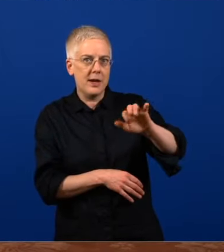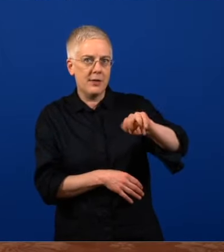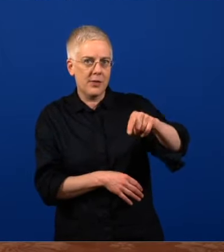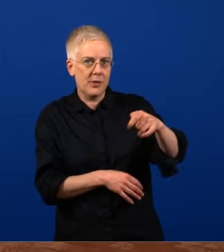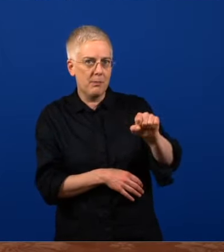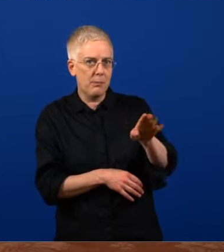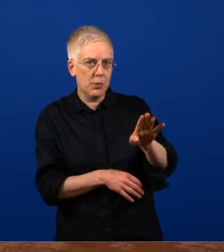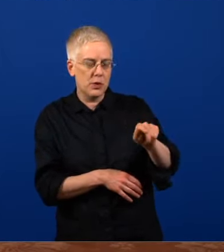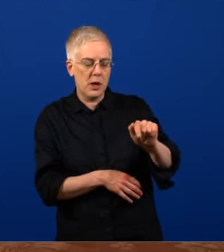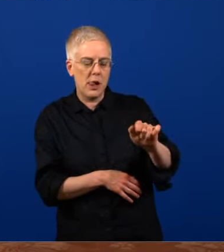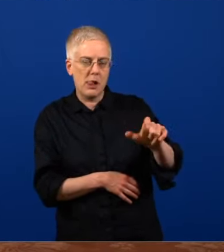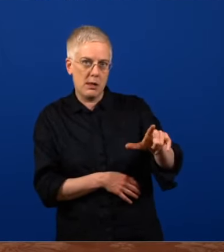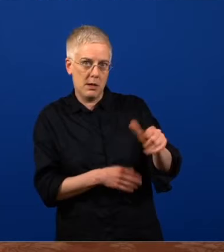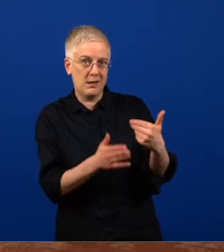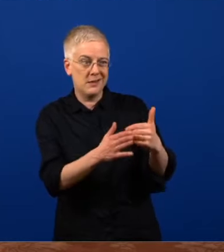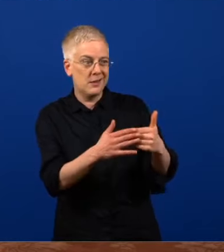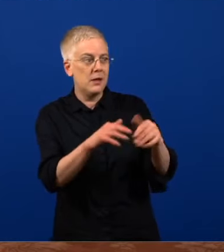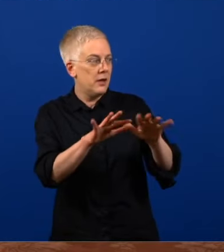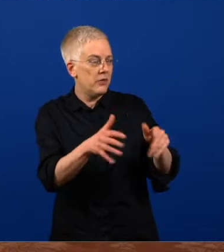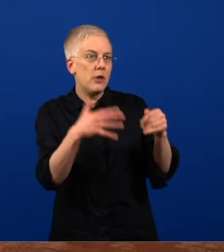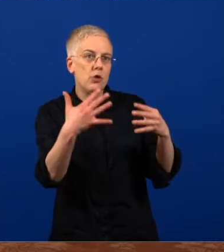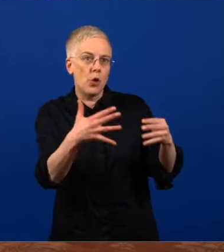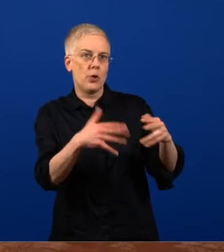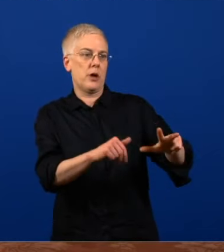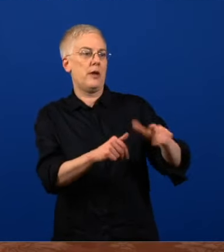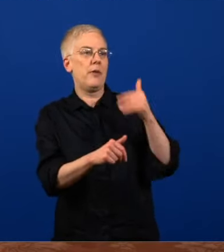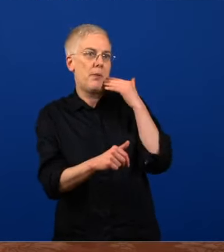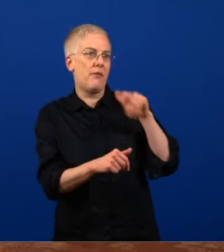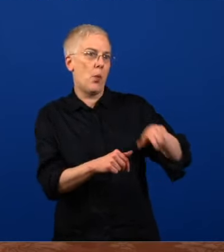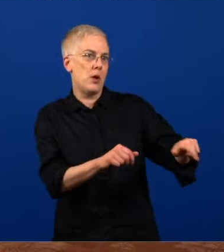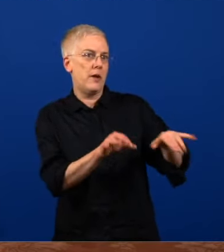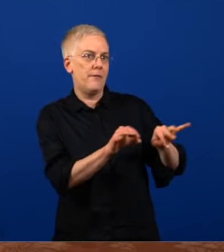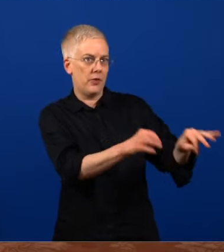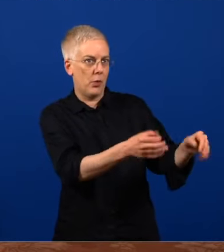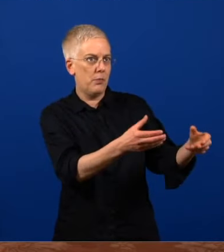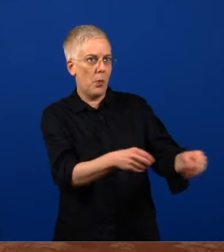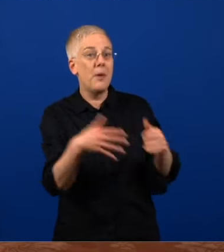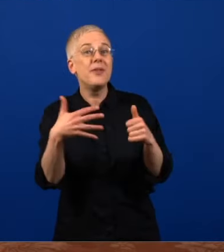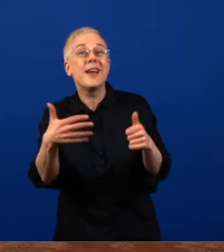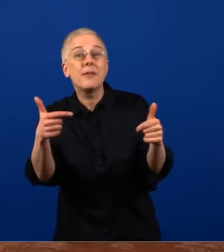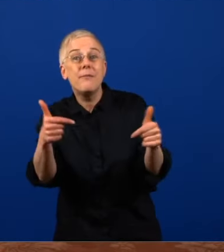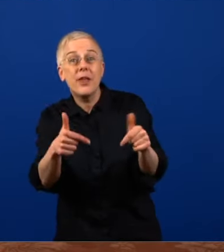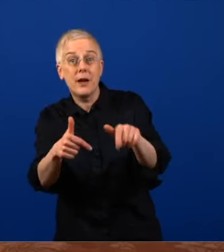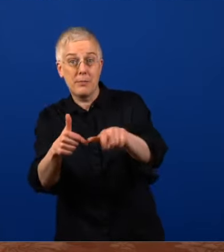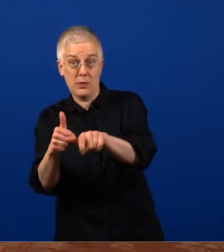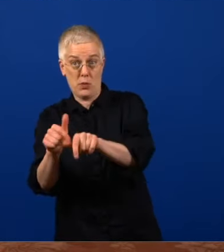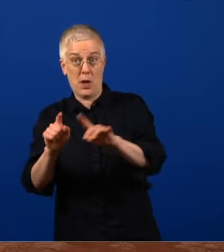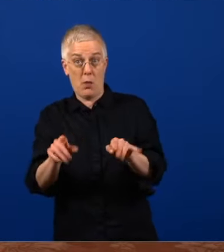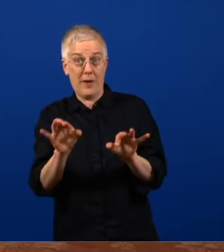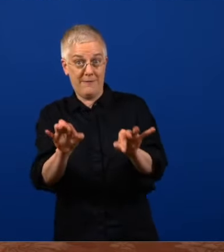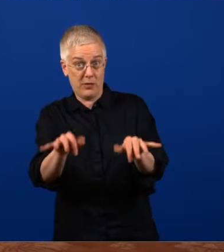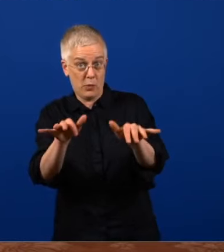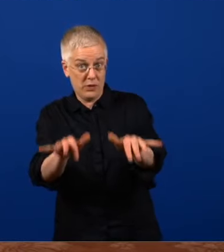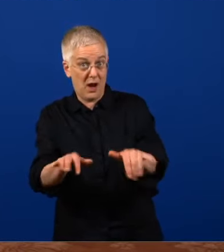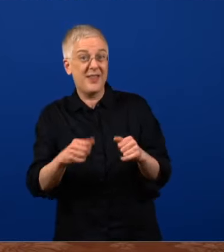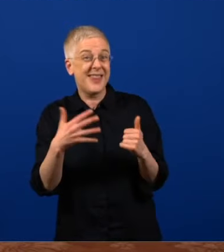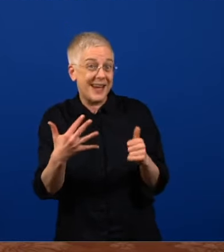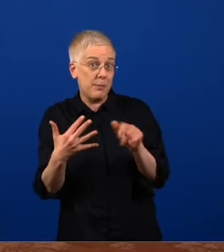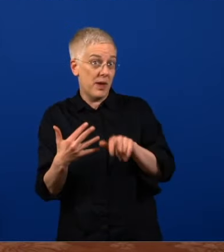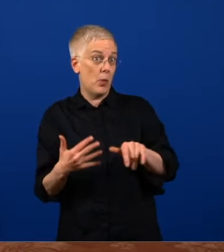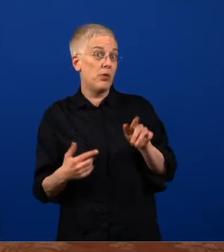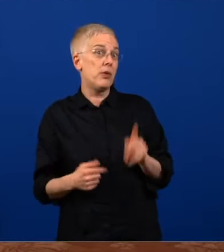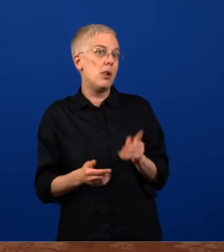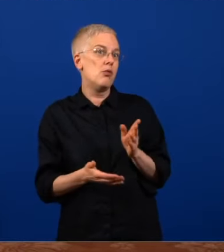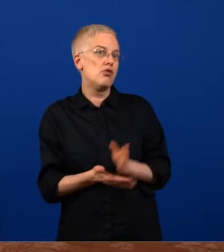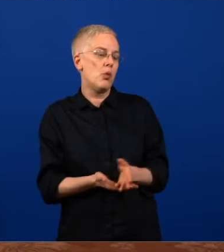erkrankt. 6 Pfleger sollen auch infiziert sein. Es soll auch Todesfälle schon gegeben haben. Können Sie dazu was sagen? Und von